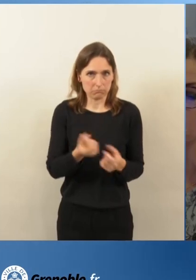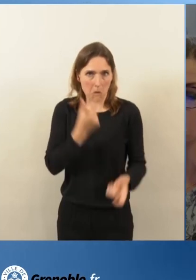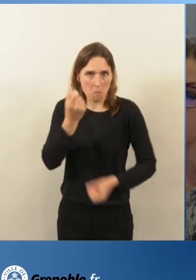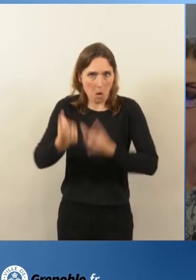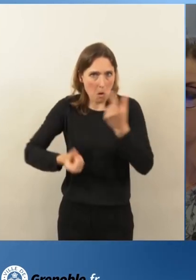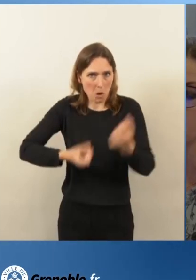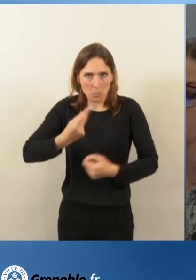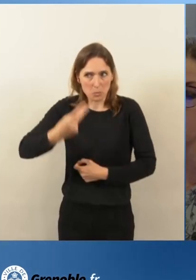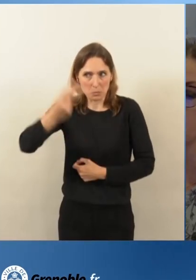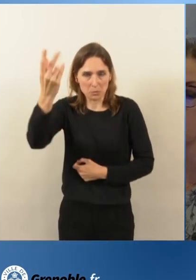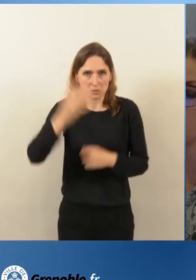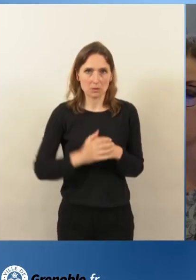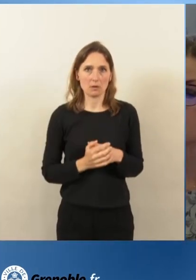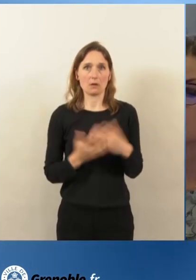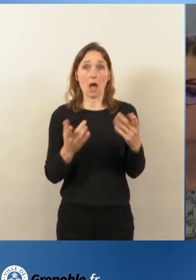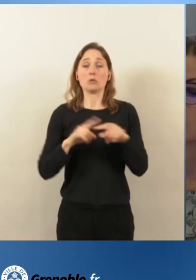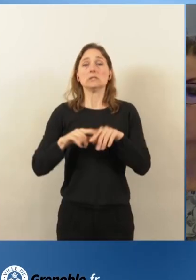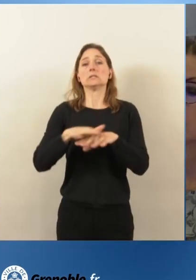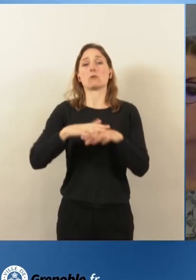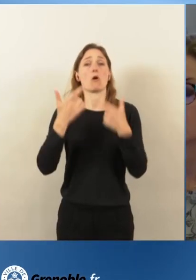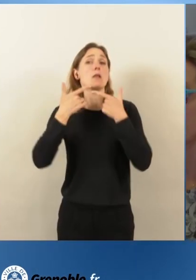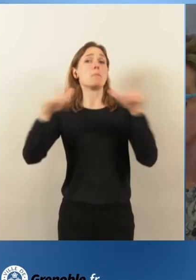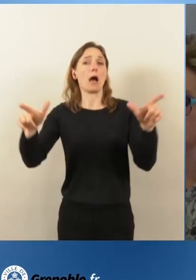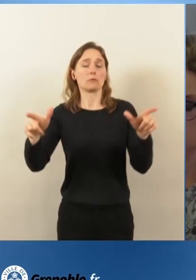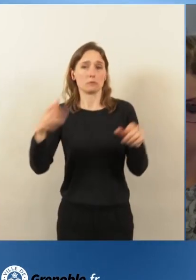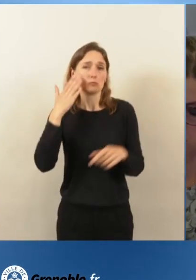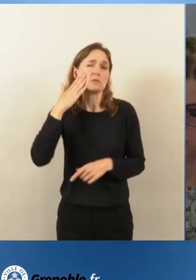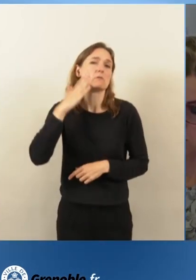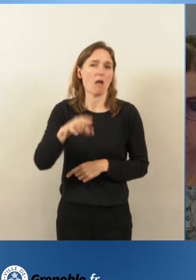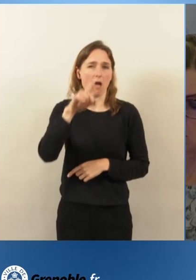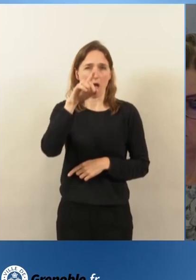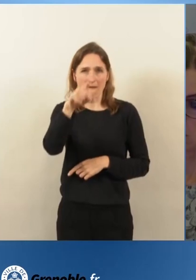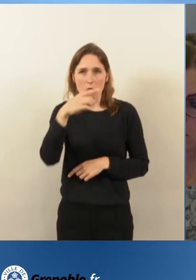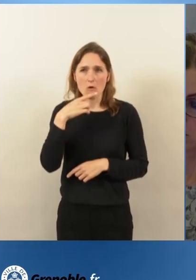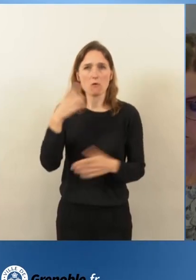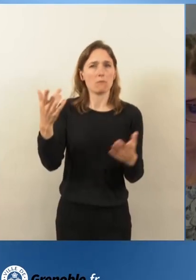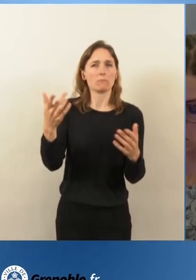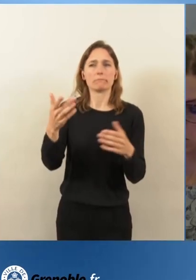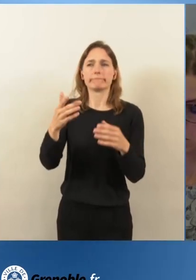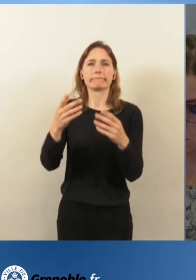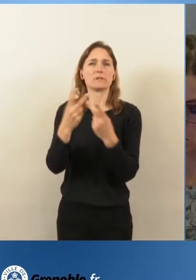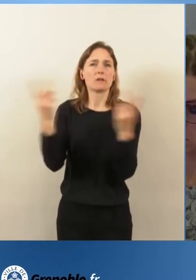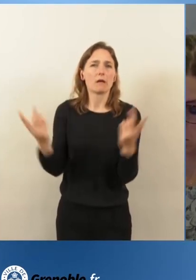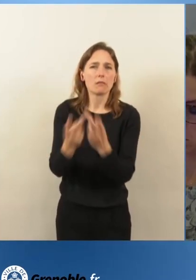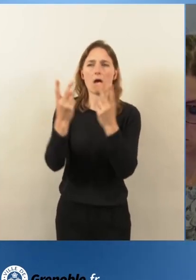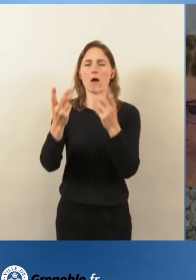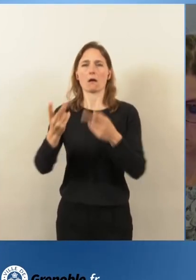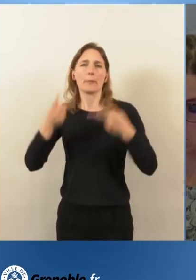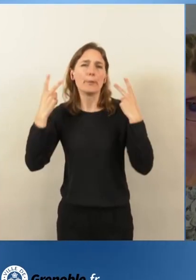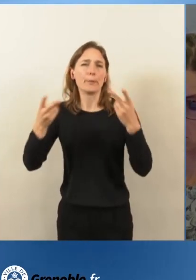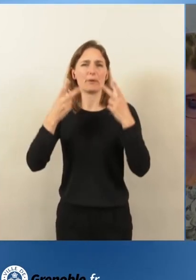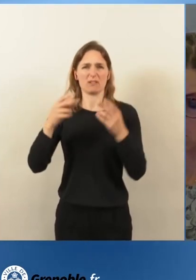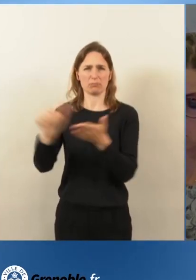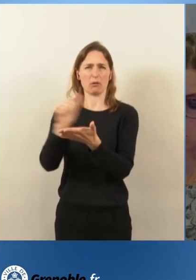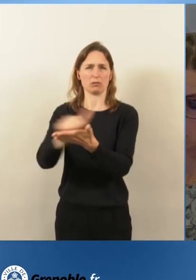secteur libération on sait ce qu'est votre sac à novice de la suppression des espaces de respiration donc